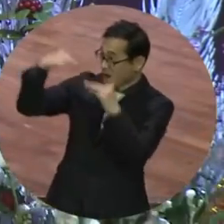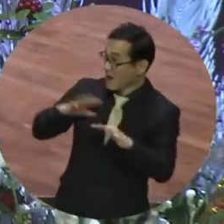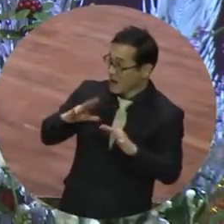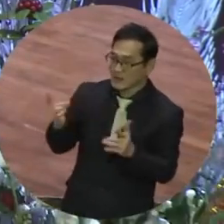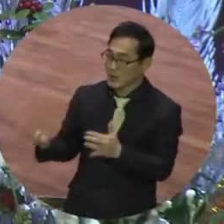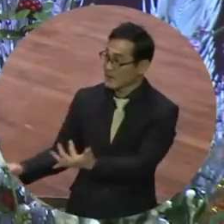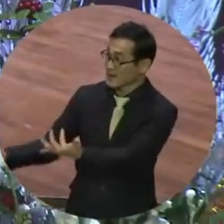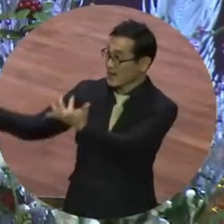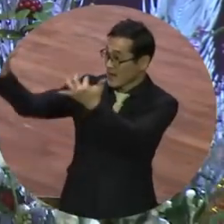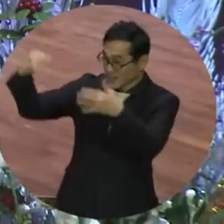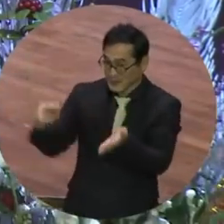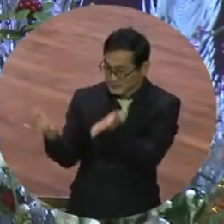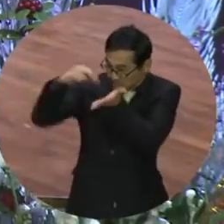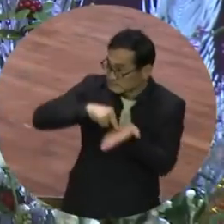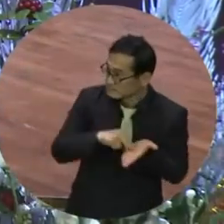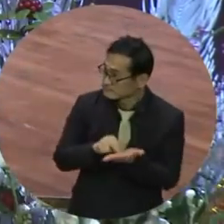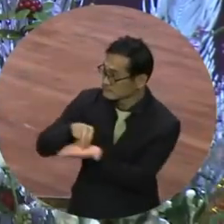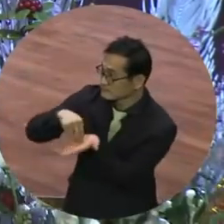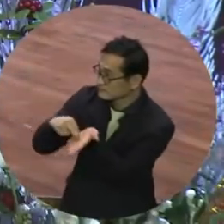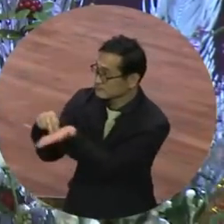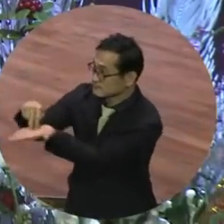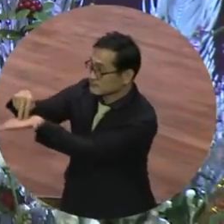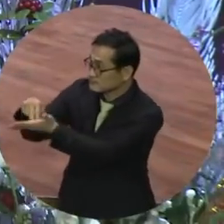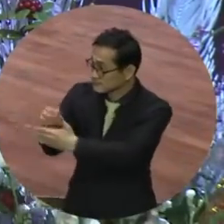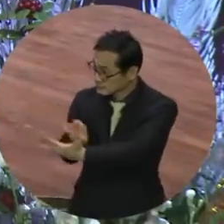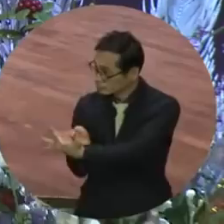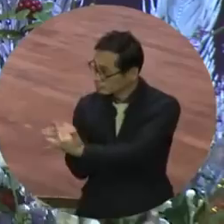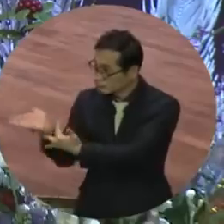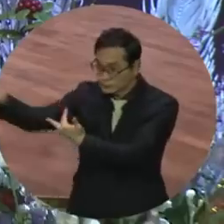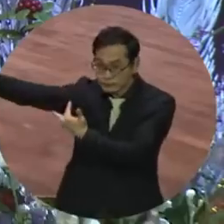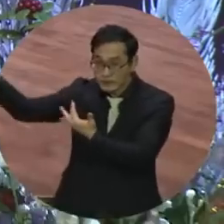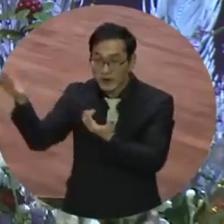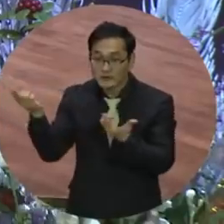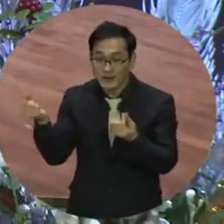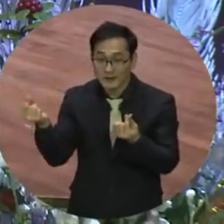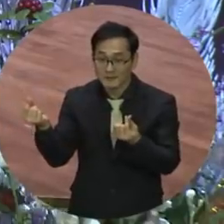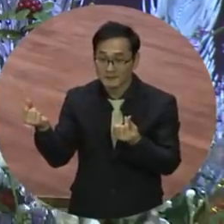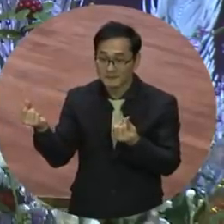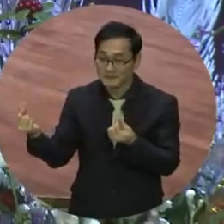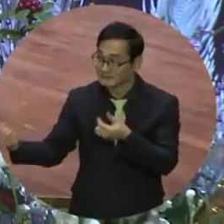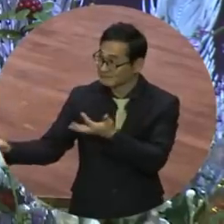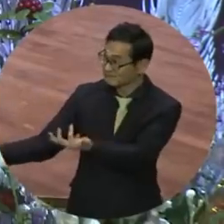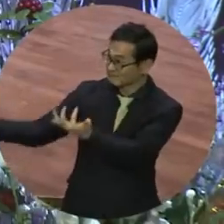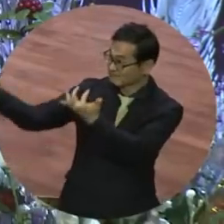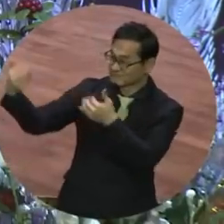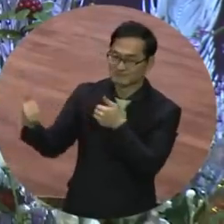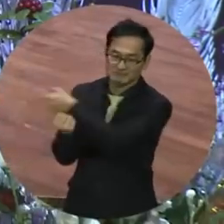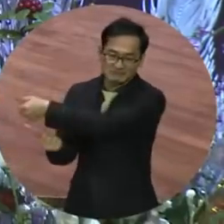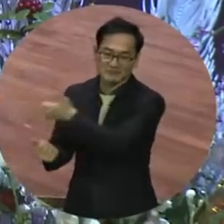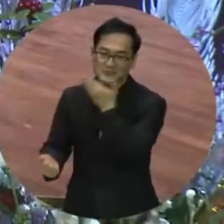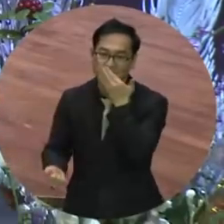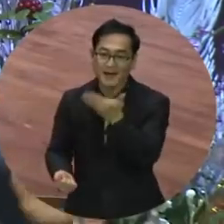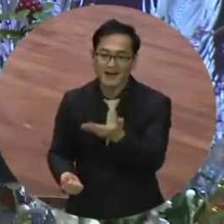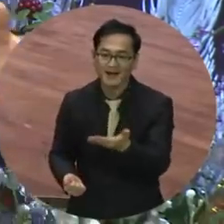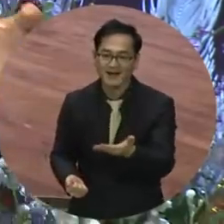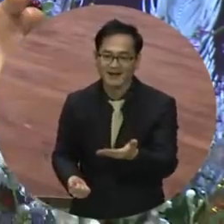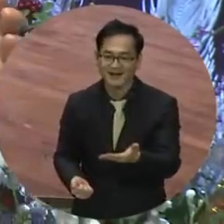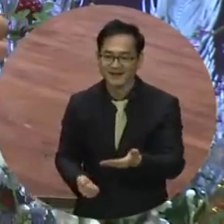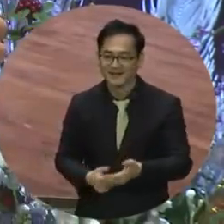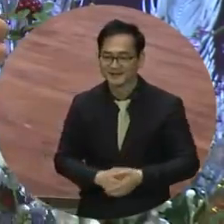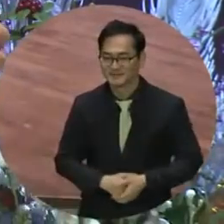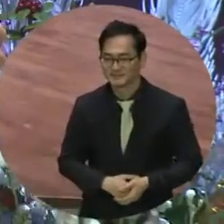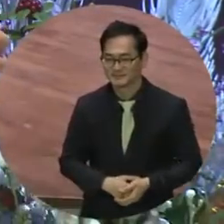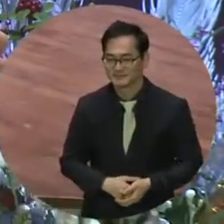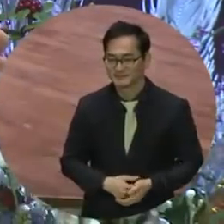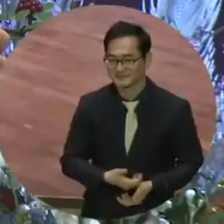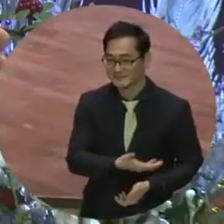그 문제와 사건을 위에 놀지요. 그냥 영계자 성도는 특별히 직분 맡은 분들은요 이런 영적